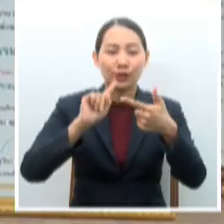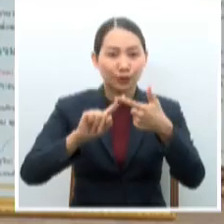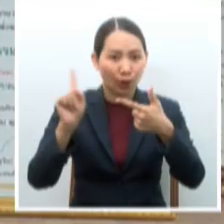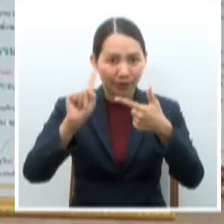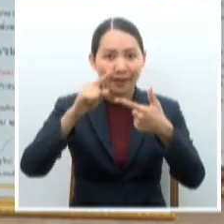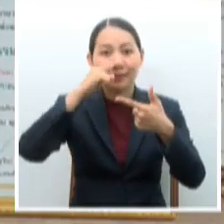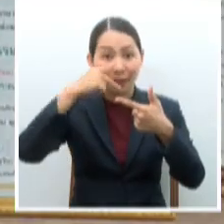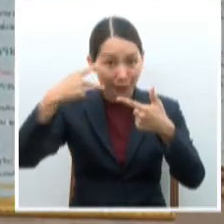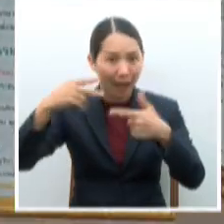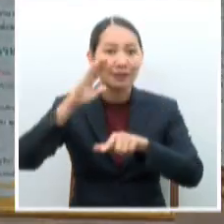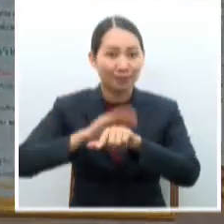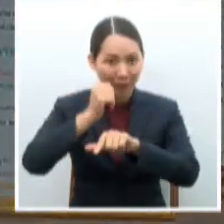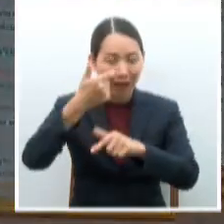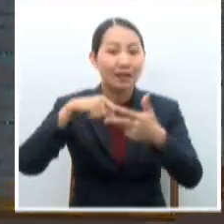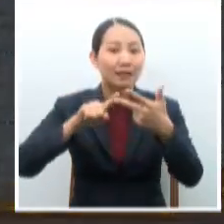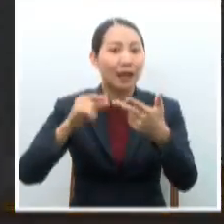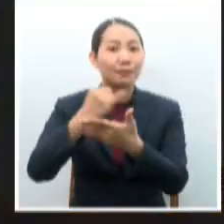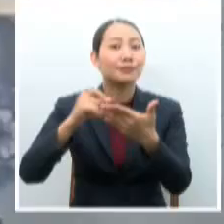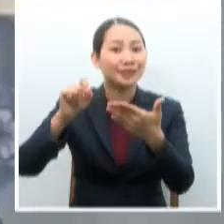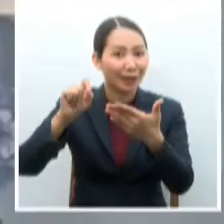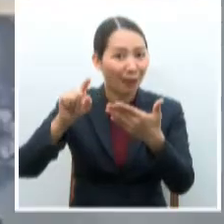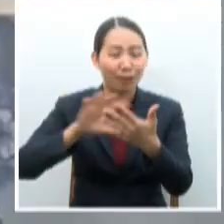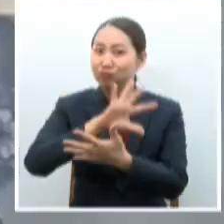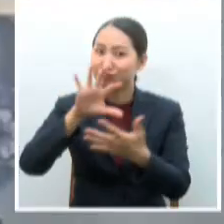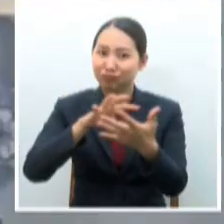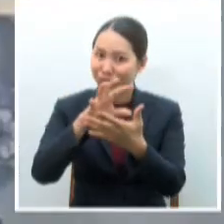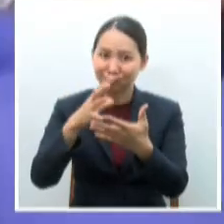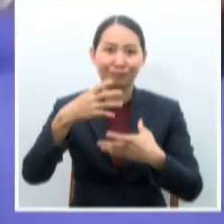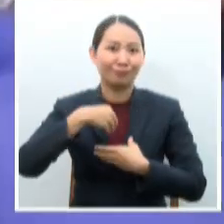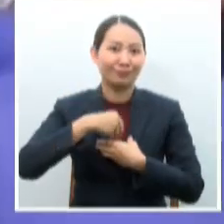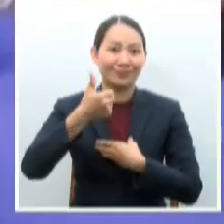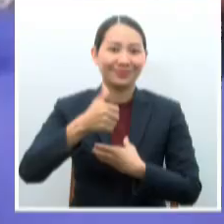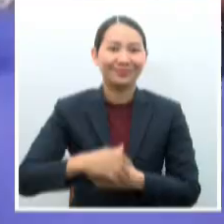คะได้บูรณาการกับวิชาศิลปะด้วยค่ะ